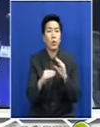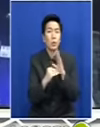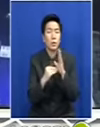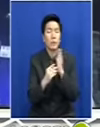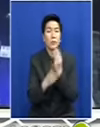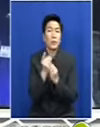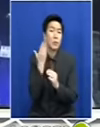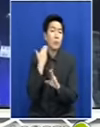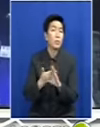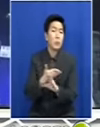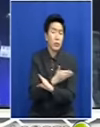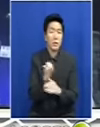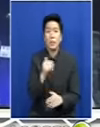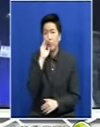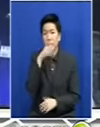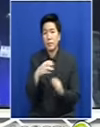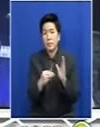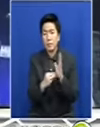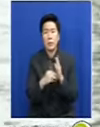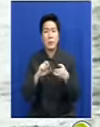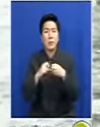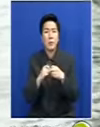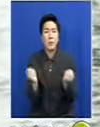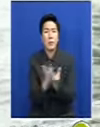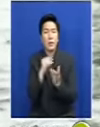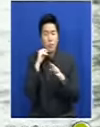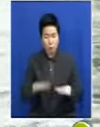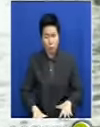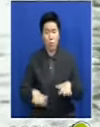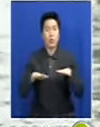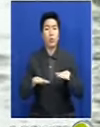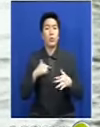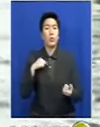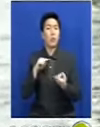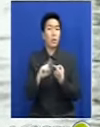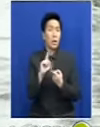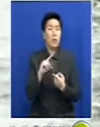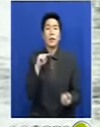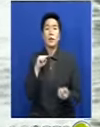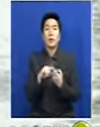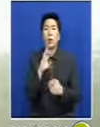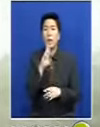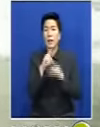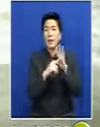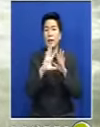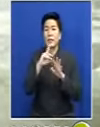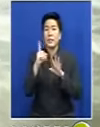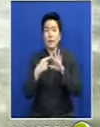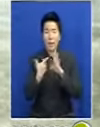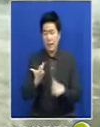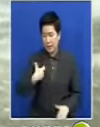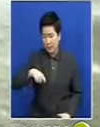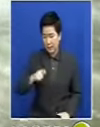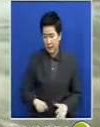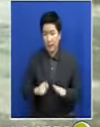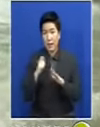สัปดาห์ที่ผ่านมาครับกรุงเทพมหานครเผชิญน้ำท่วมขังในหลายพื้นที่ครับไม่ว่าจะเป็นพื้นที่ของรัชดาหน้าศาลอาญ